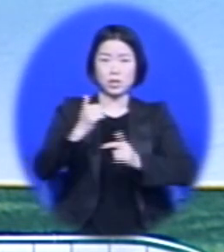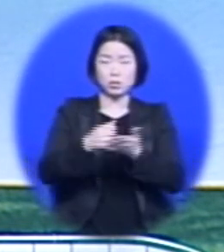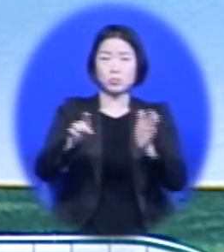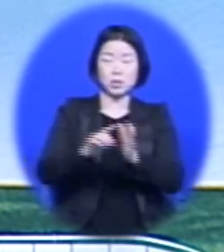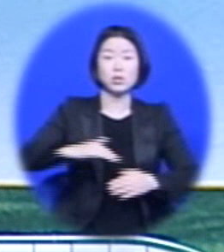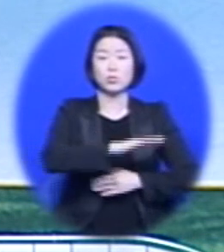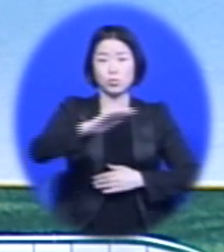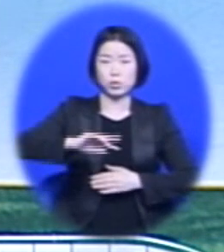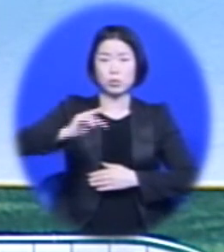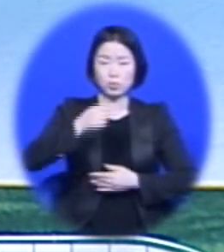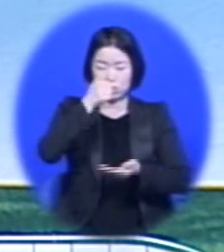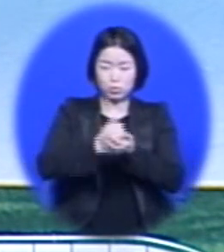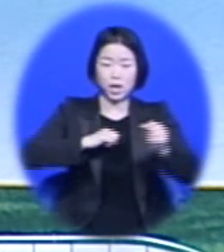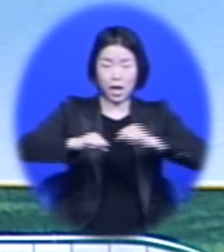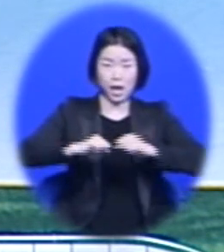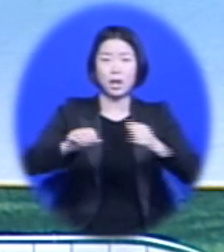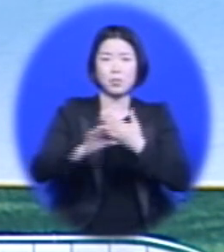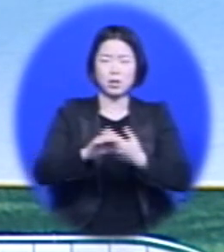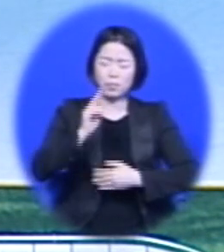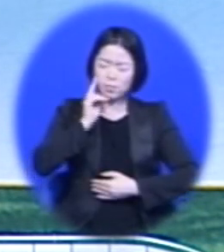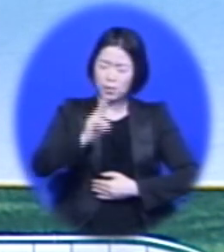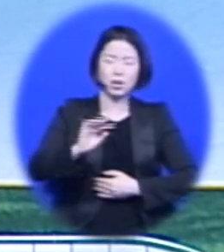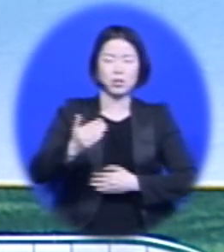우리들도 죄를 지으면 심각합니다.